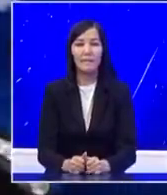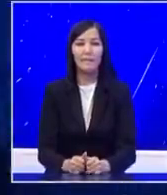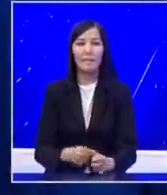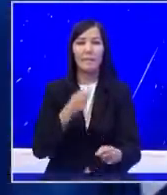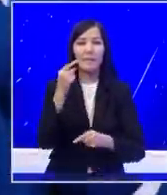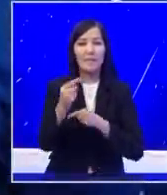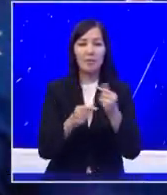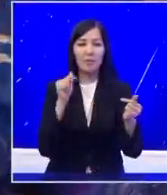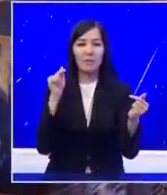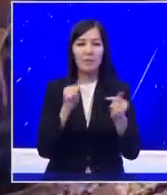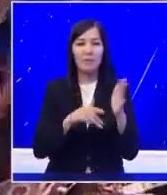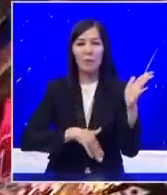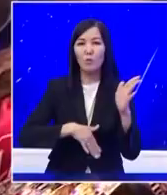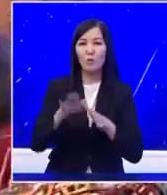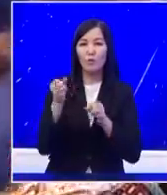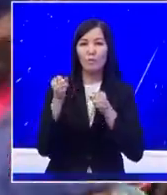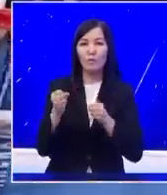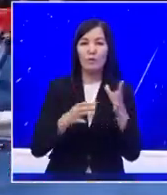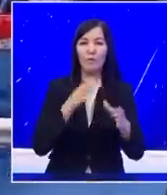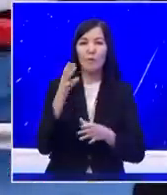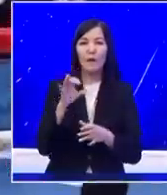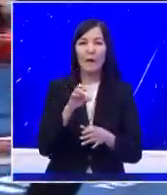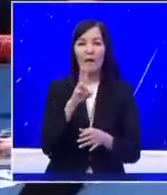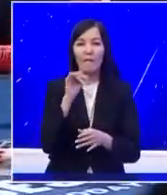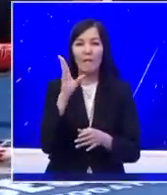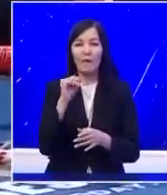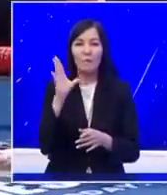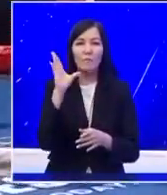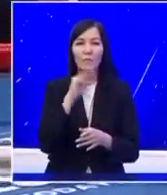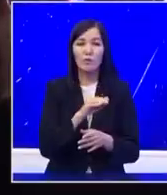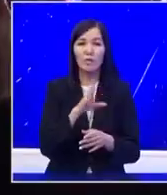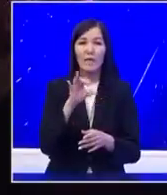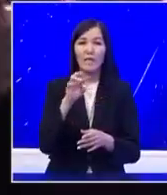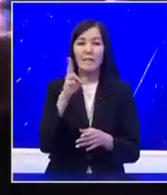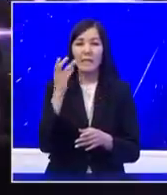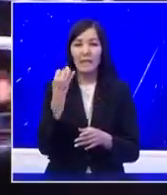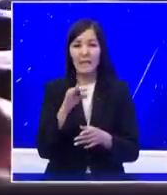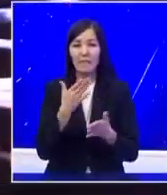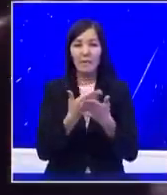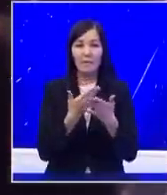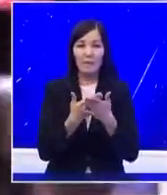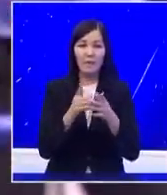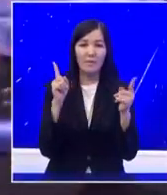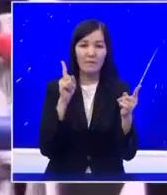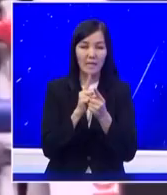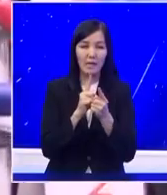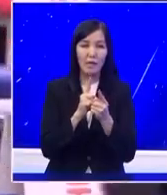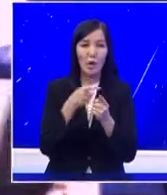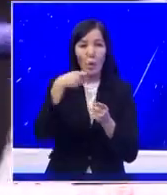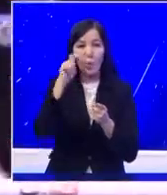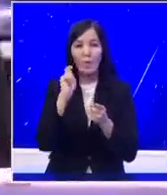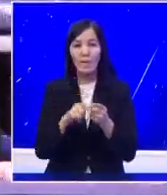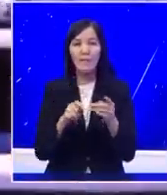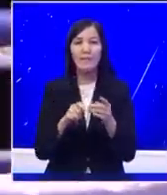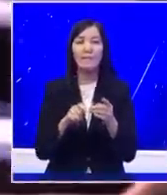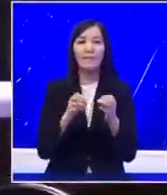Следующим соперником одного из лучших боксеров мира, Сауля Альвареса, может стать Сергей Деревянченко. Предположительно, бой мексиканца с украинцем может пройти